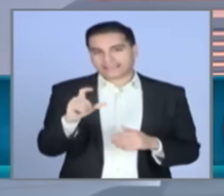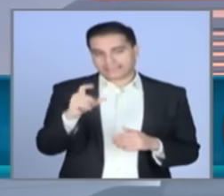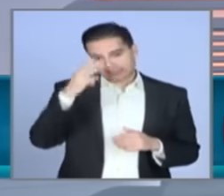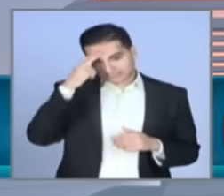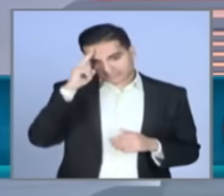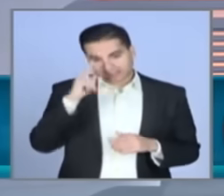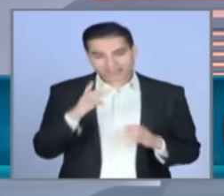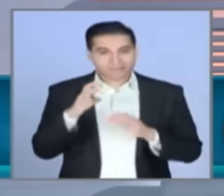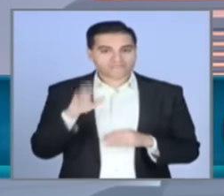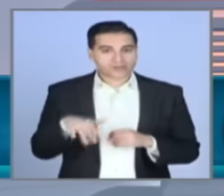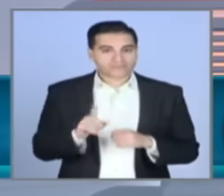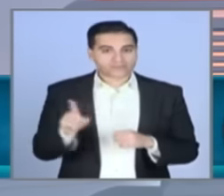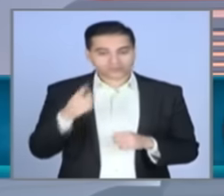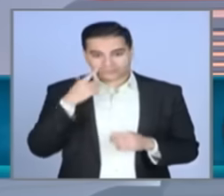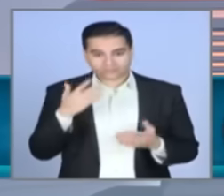في إجابة؟